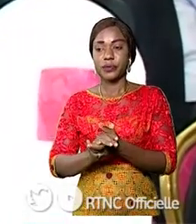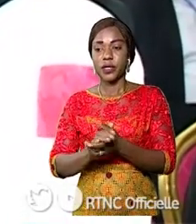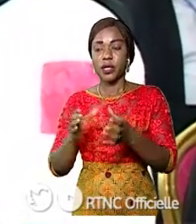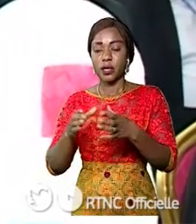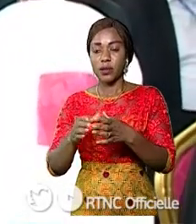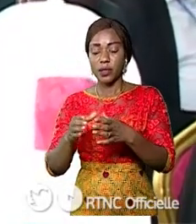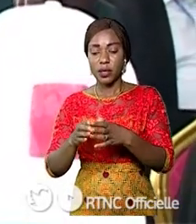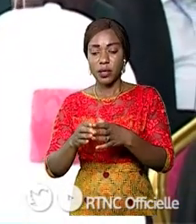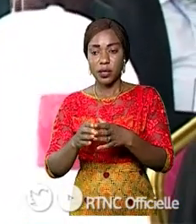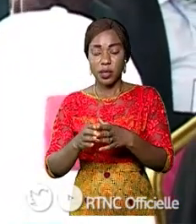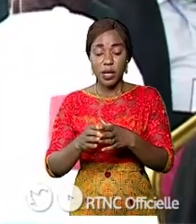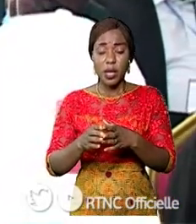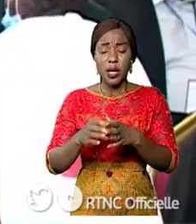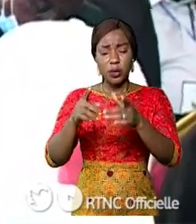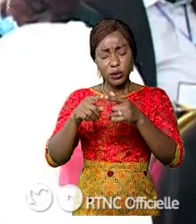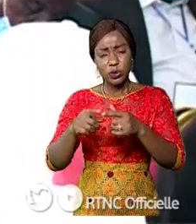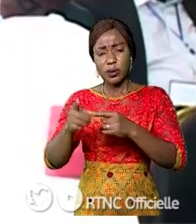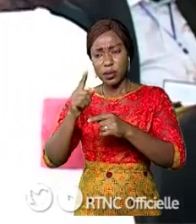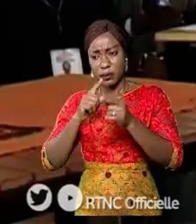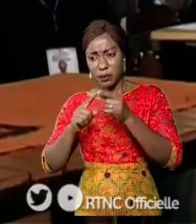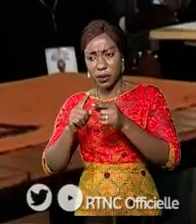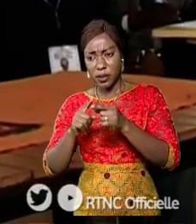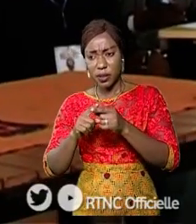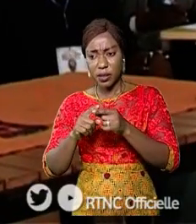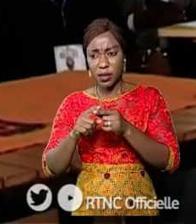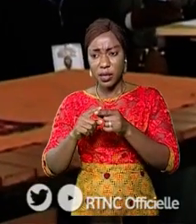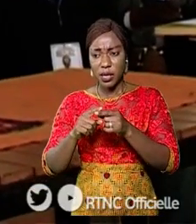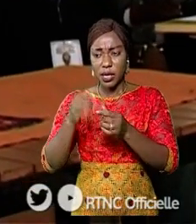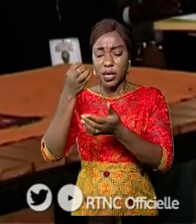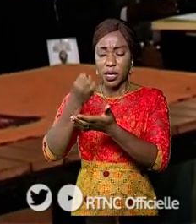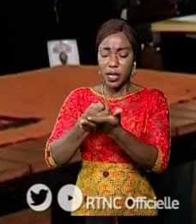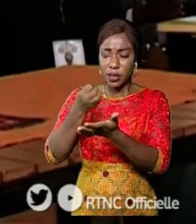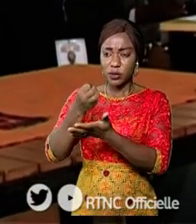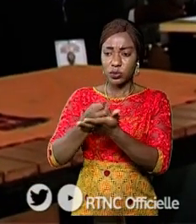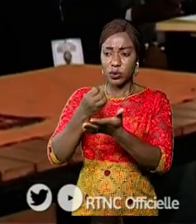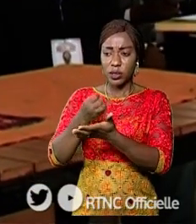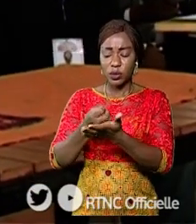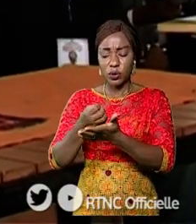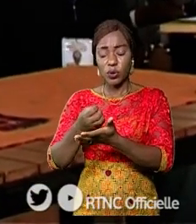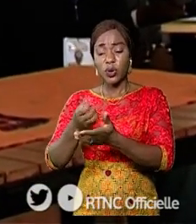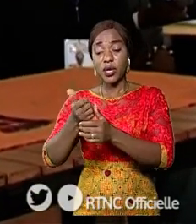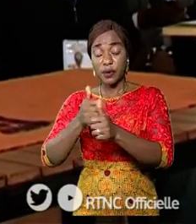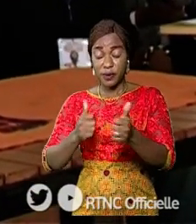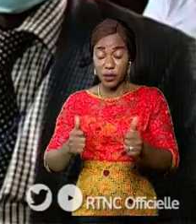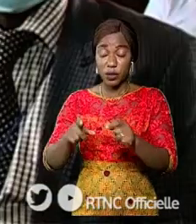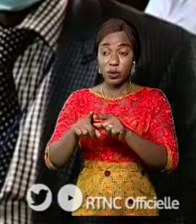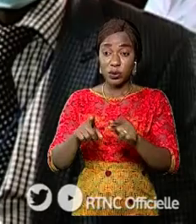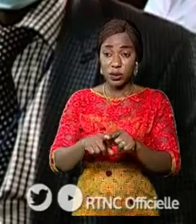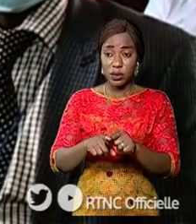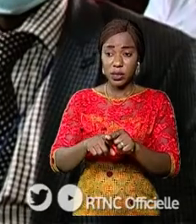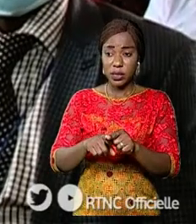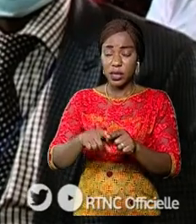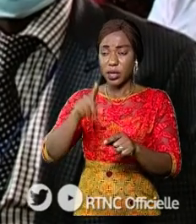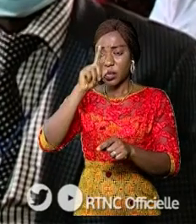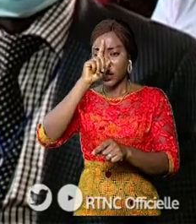la pharmacopée, il a été relevé l'égoïsme, l'escroquerie, le marketing inapproprié, ce qui défavorise